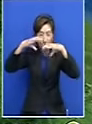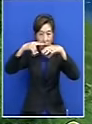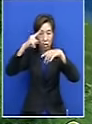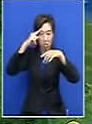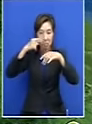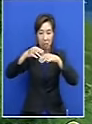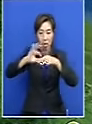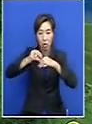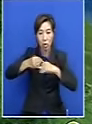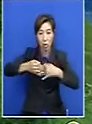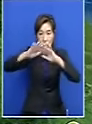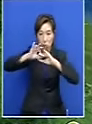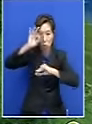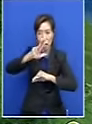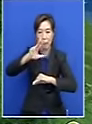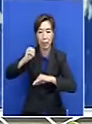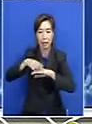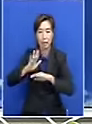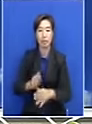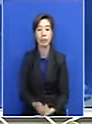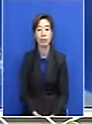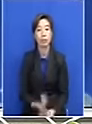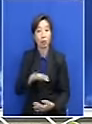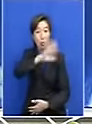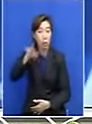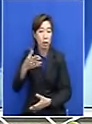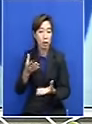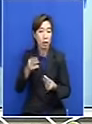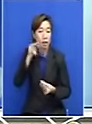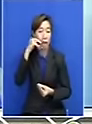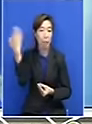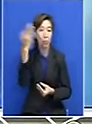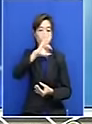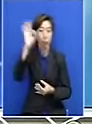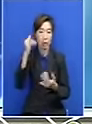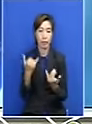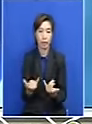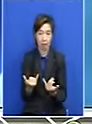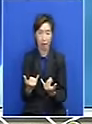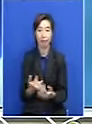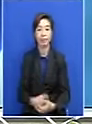นองคลื่นสูงมากกว่า3เมตรครับทั้งหมดเป็นการตรวจสอบสภาพอากาศในดินน้ำลมฟ้าพยากรณ์ช่วงเย็นวันนี้ครับ